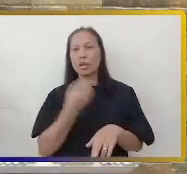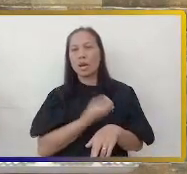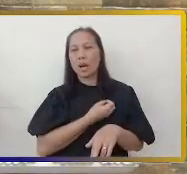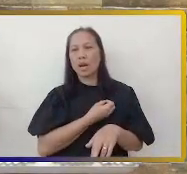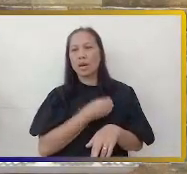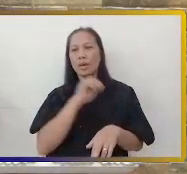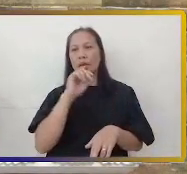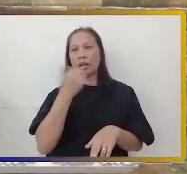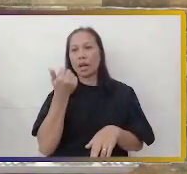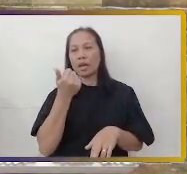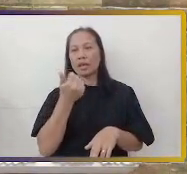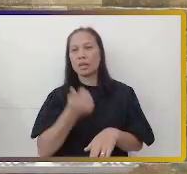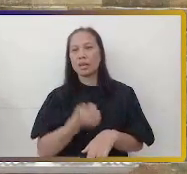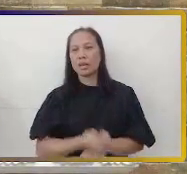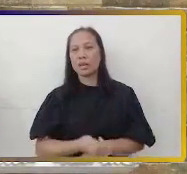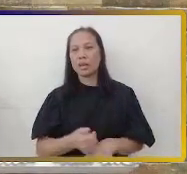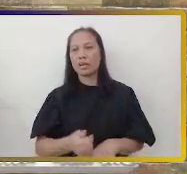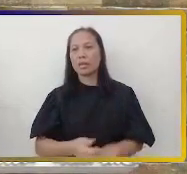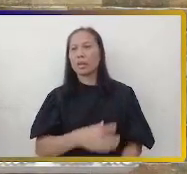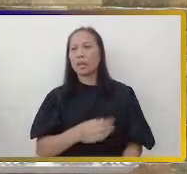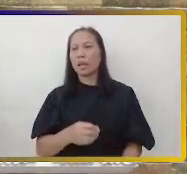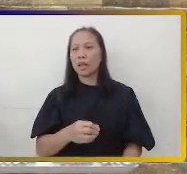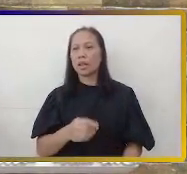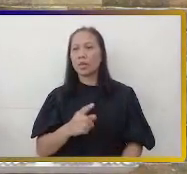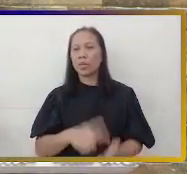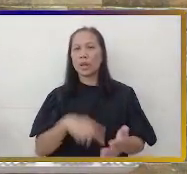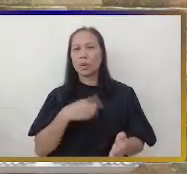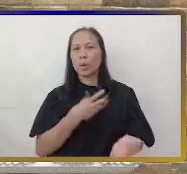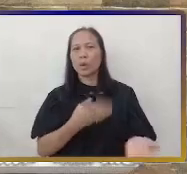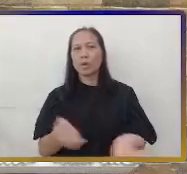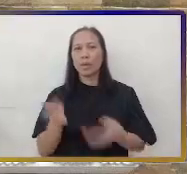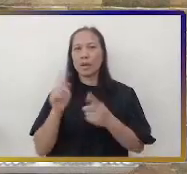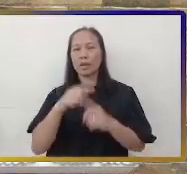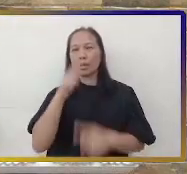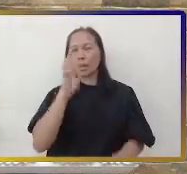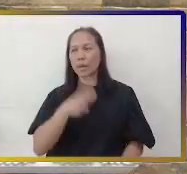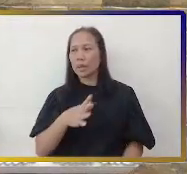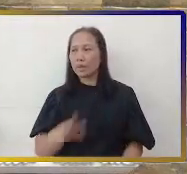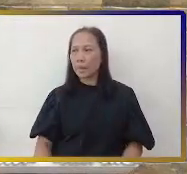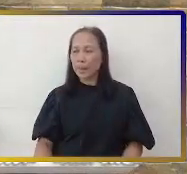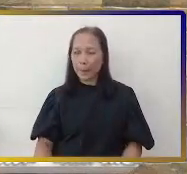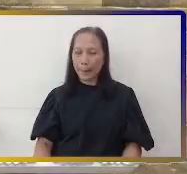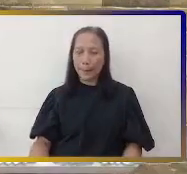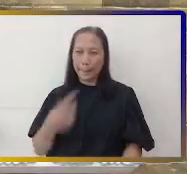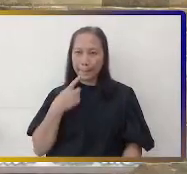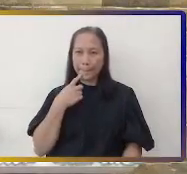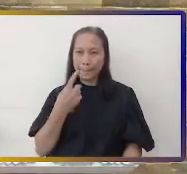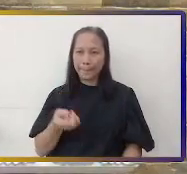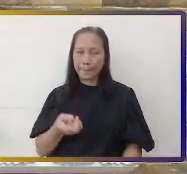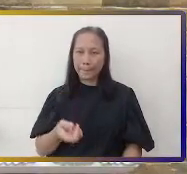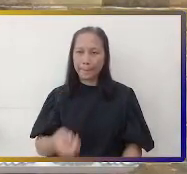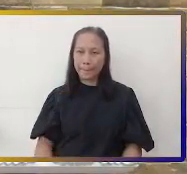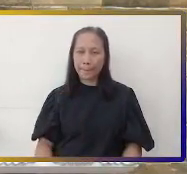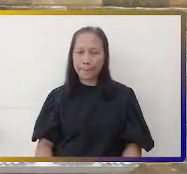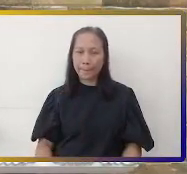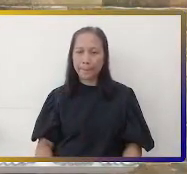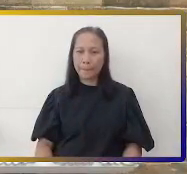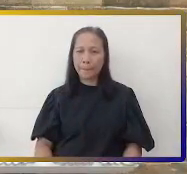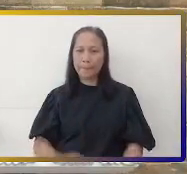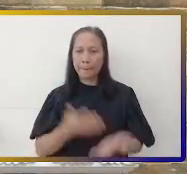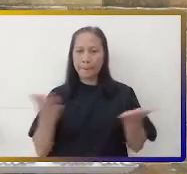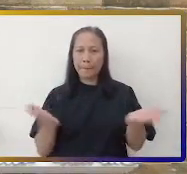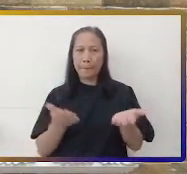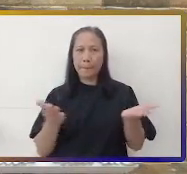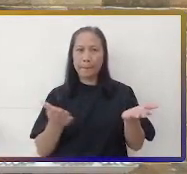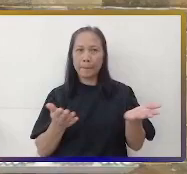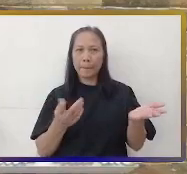Diyos you see narinig natin last time si sir ro si sir Al nakapagsalita po dito kung saan sila dinala ng